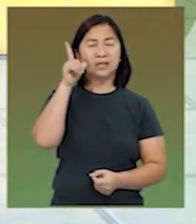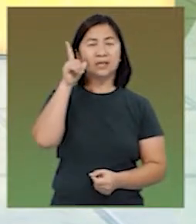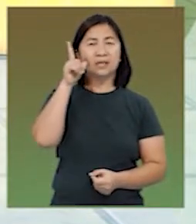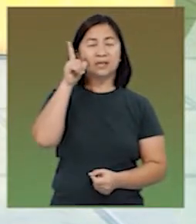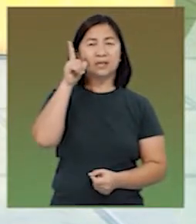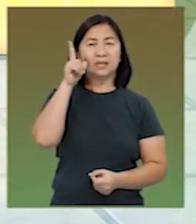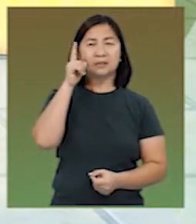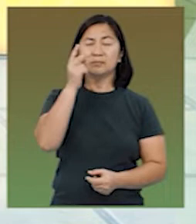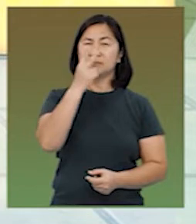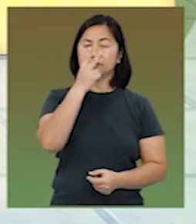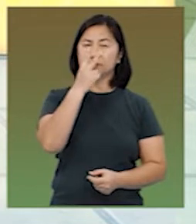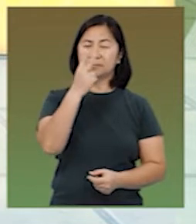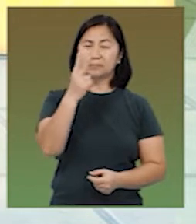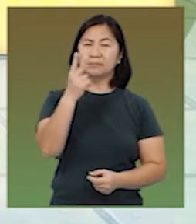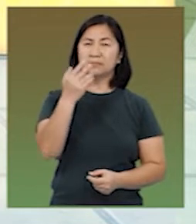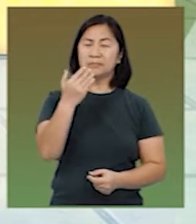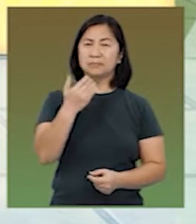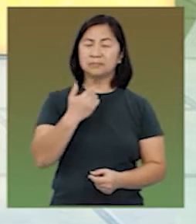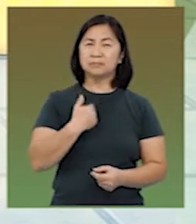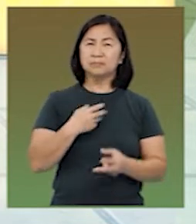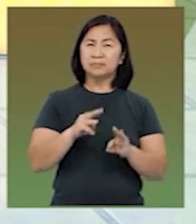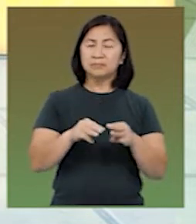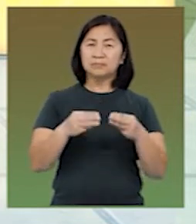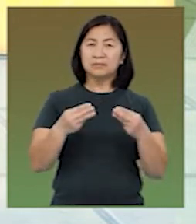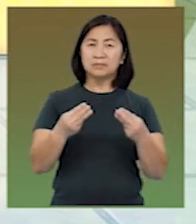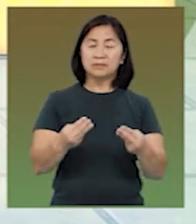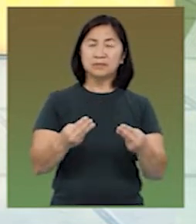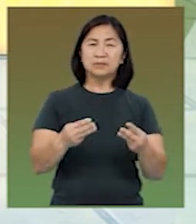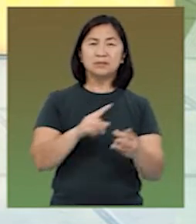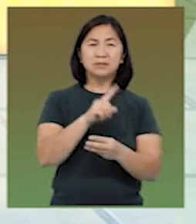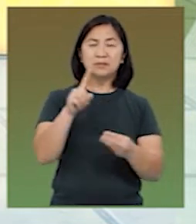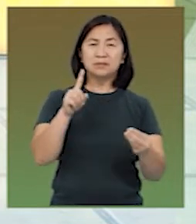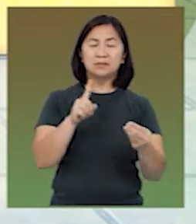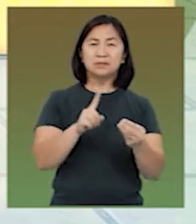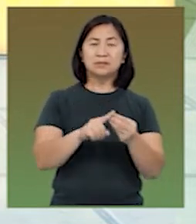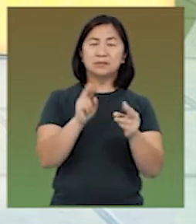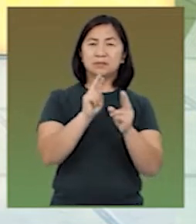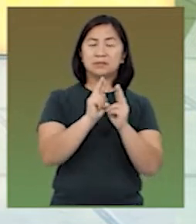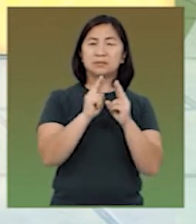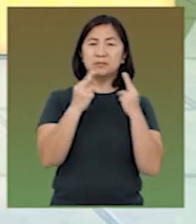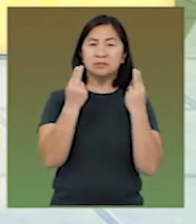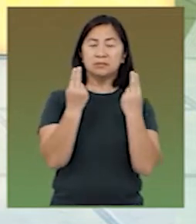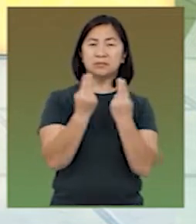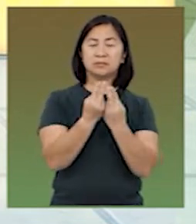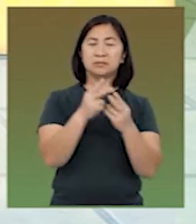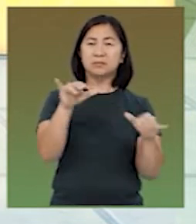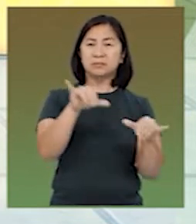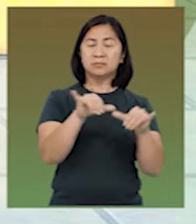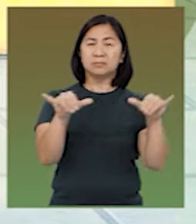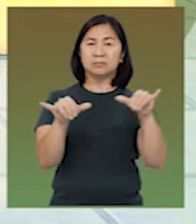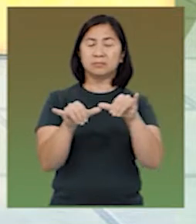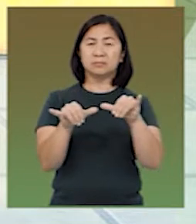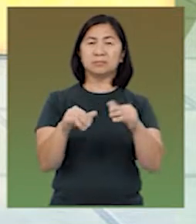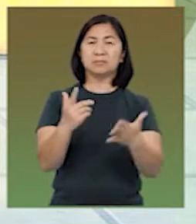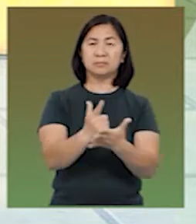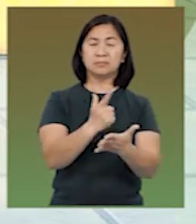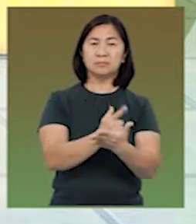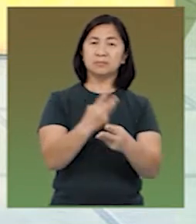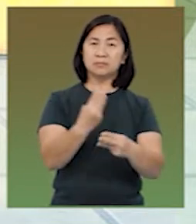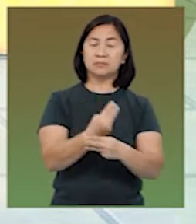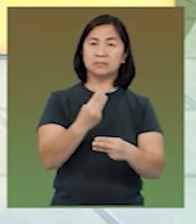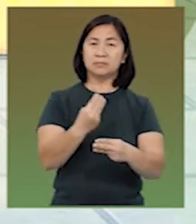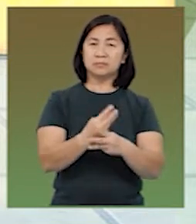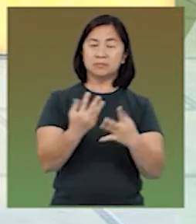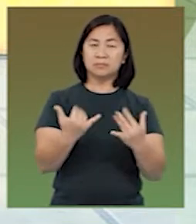Lina, nakita ko sa aking module na tungkol sa units of measure ang aming mga aralin sa